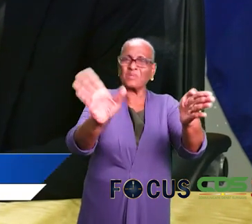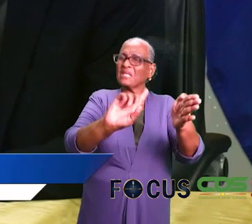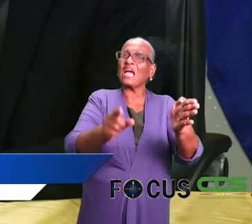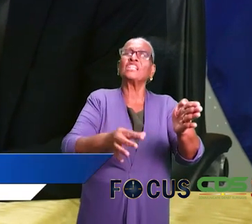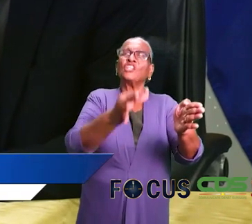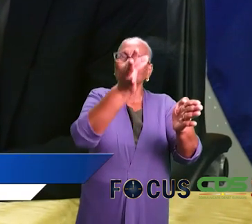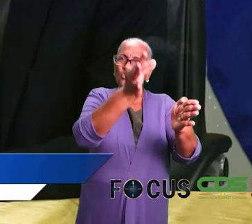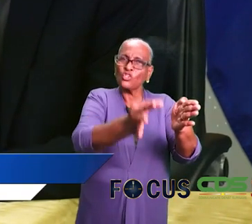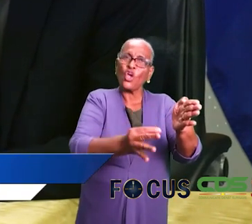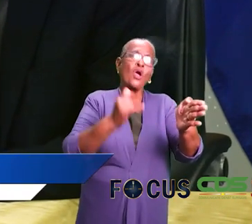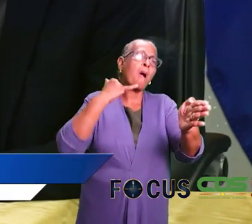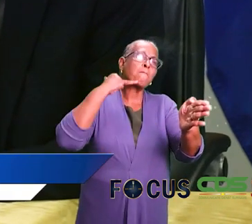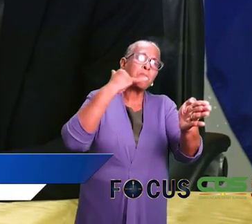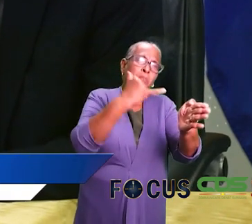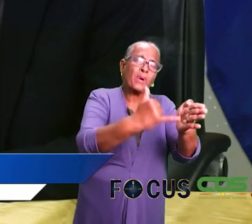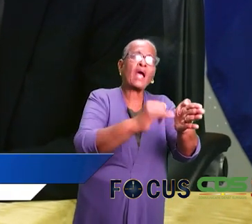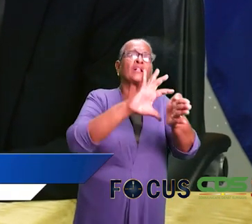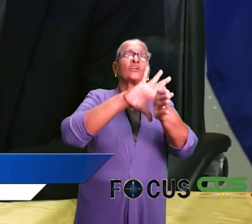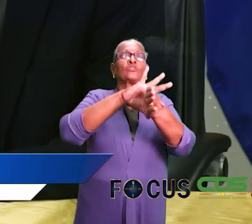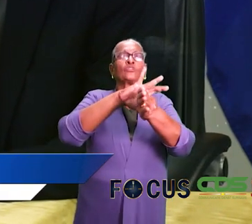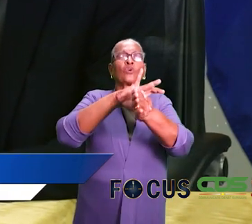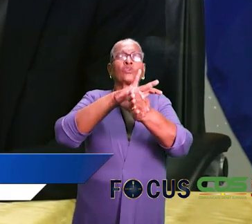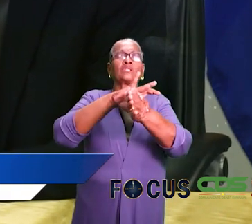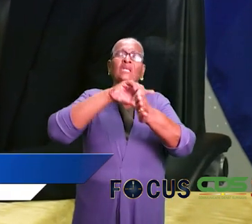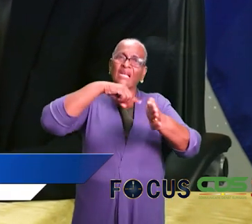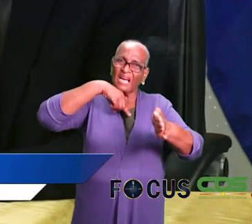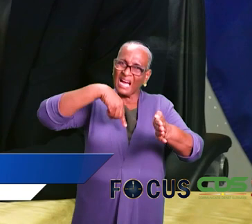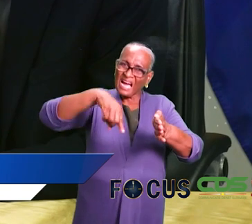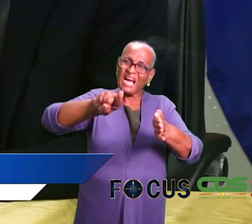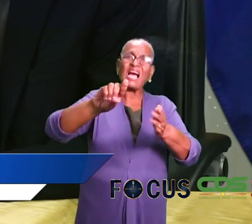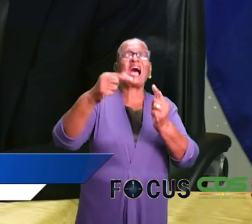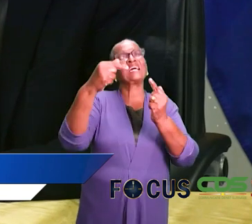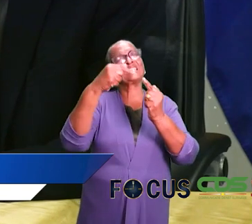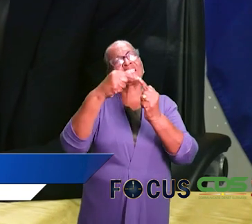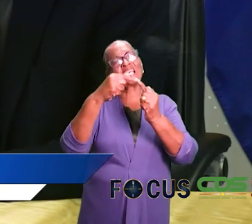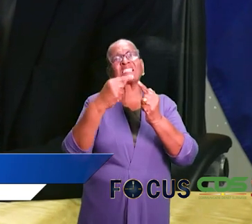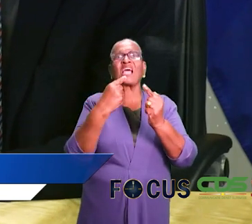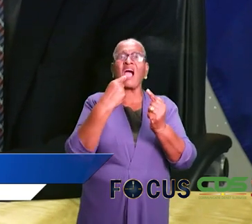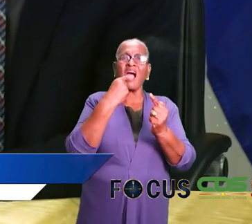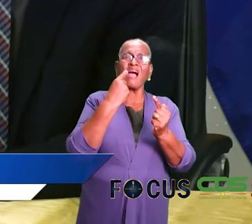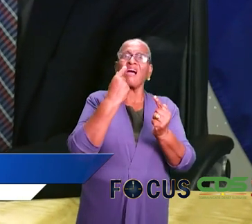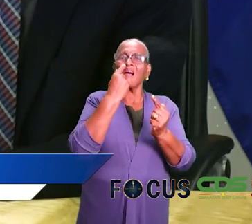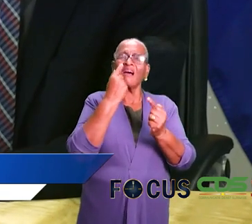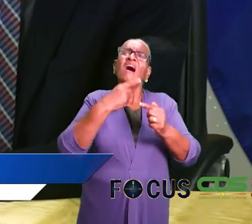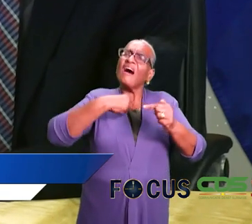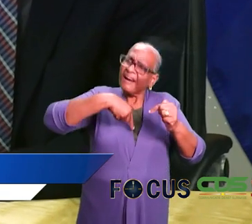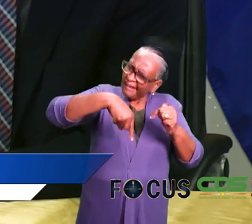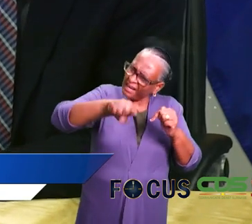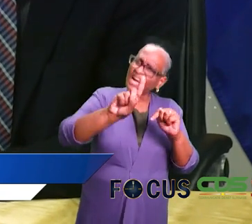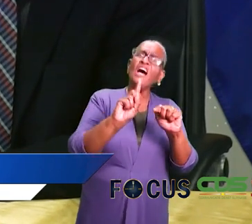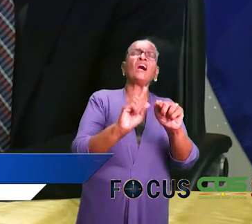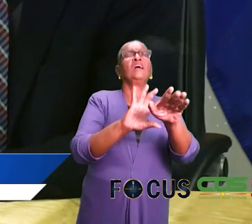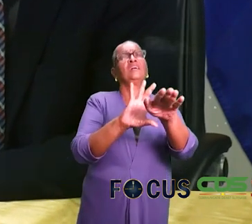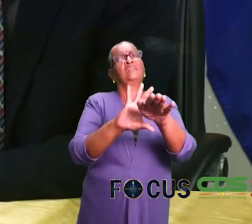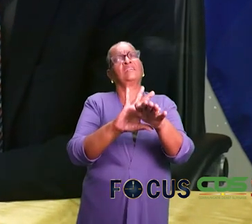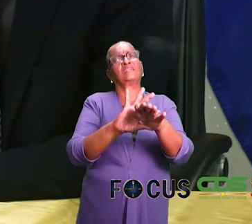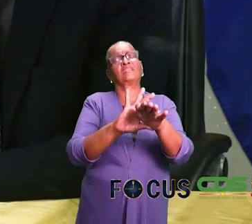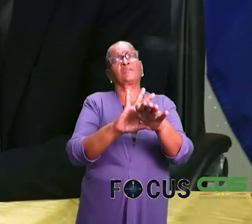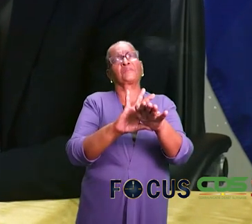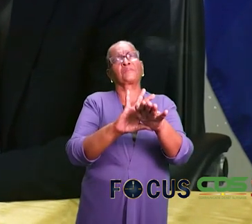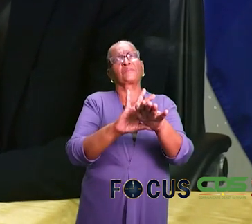arts. Ga je zo snel mogelijk informeren waar je kan swabben. We hebben de websites, zijn bekend, onthoud u deze